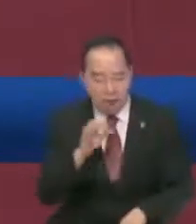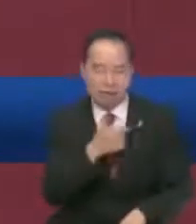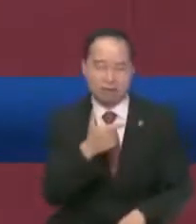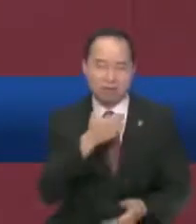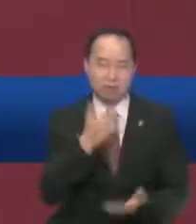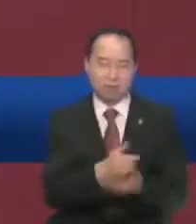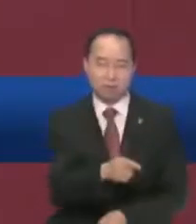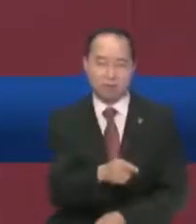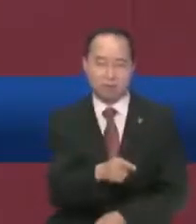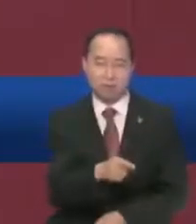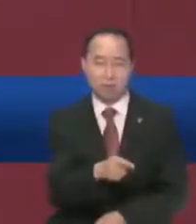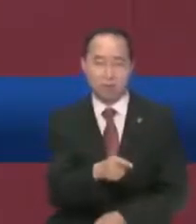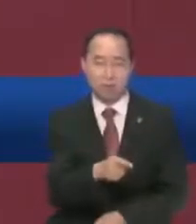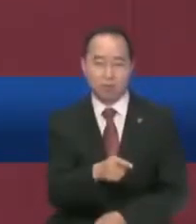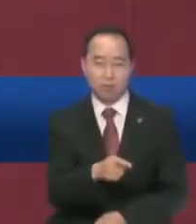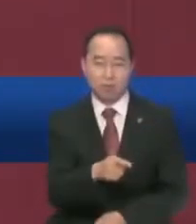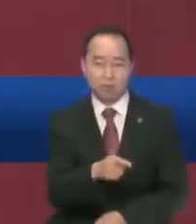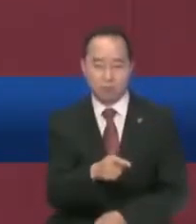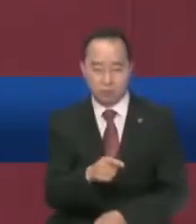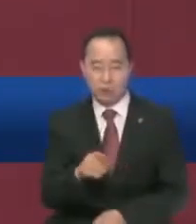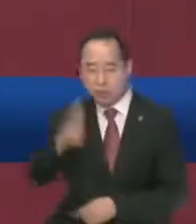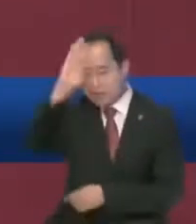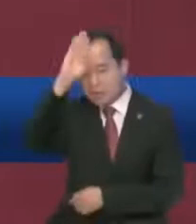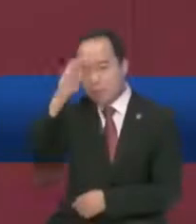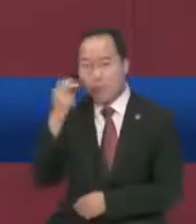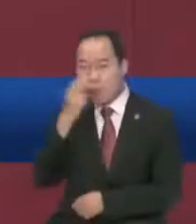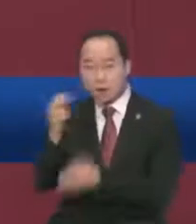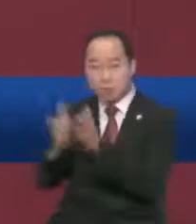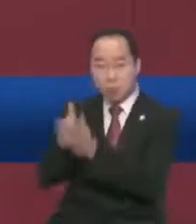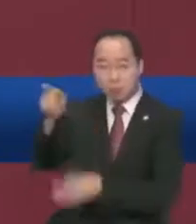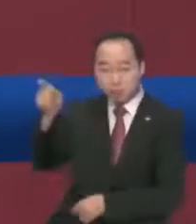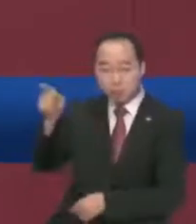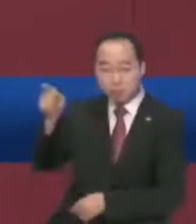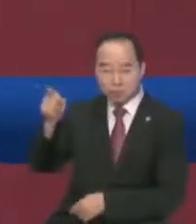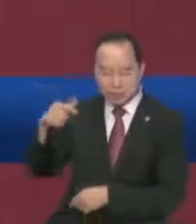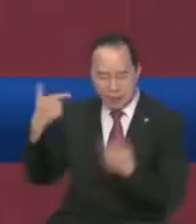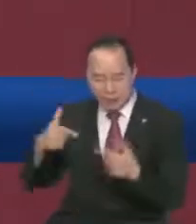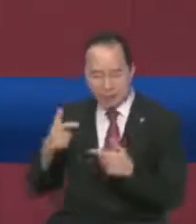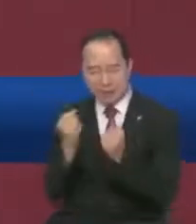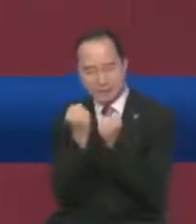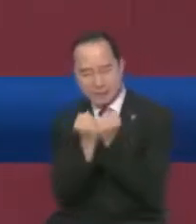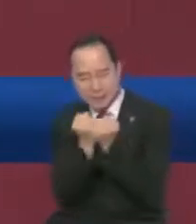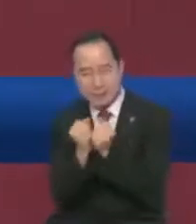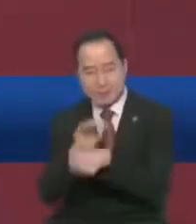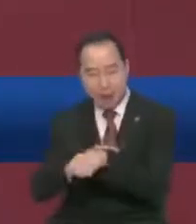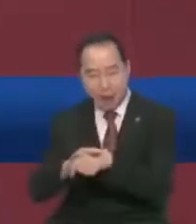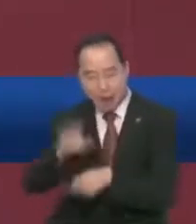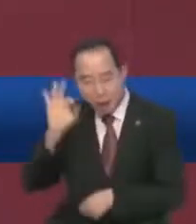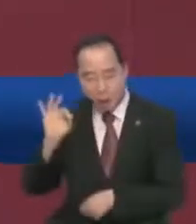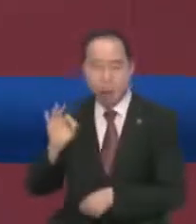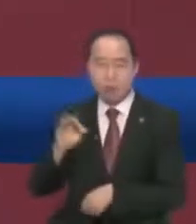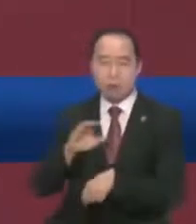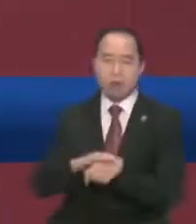흔들림 없고 친절한 질병관리본부의 설명은 신뢰의 상징이 됐습니다.